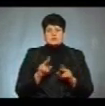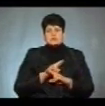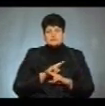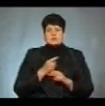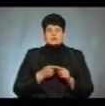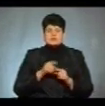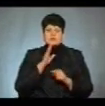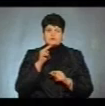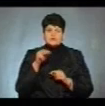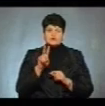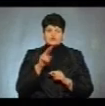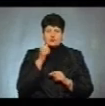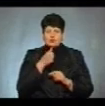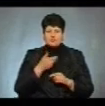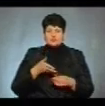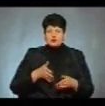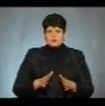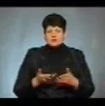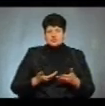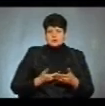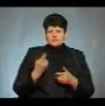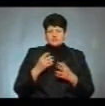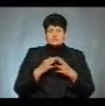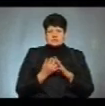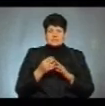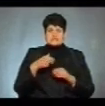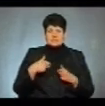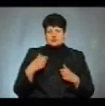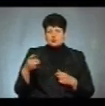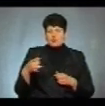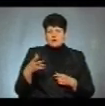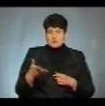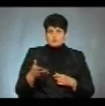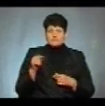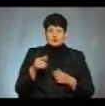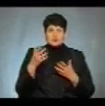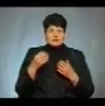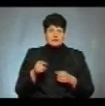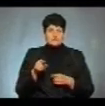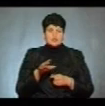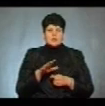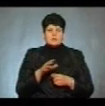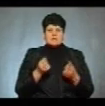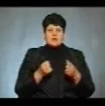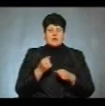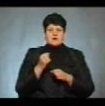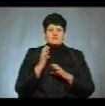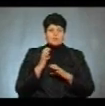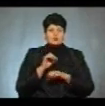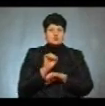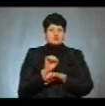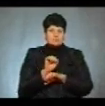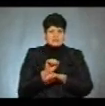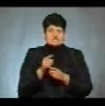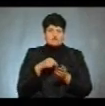дівчинка 2002 року народження, яка проживала в одному з сіл Заліщицького району. В той день вона на автобусній зупинці у